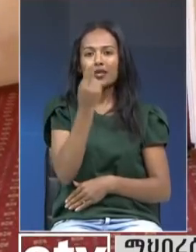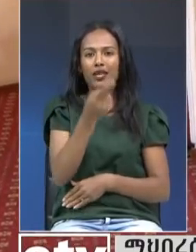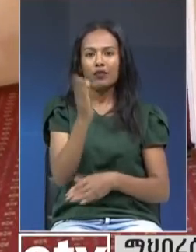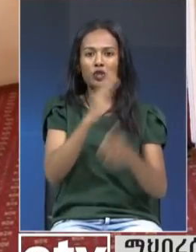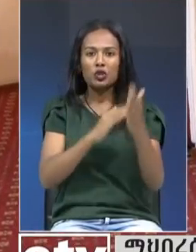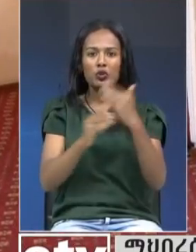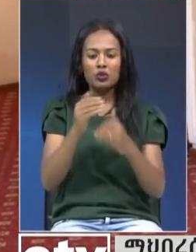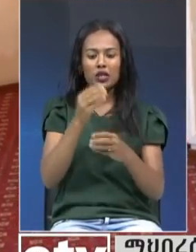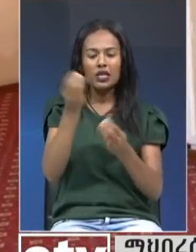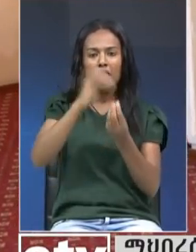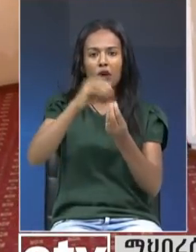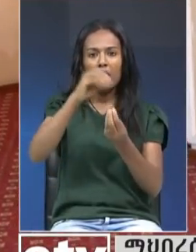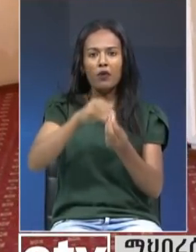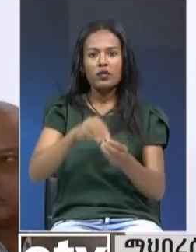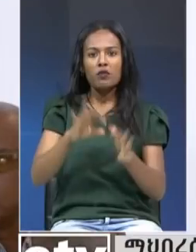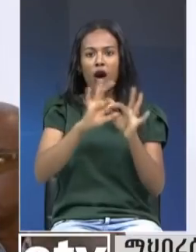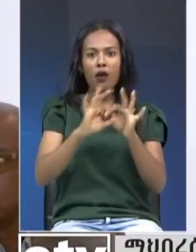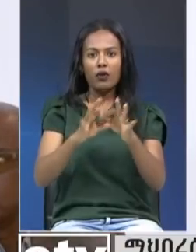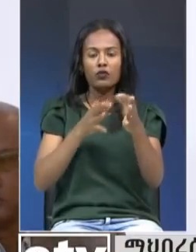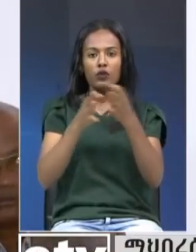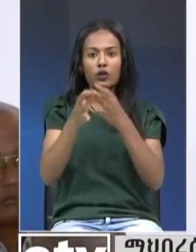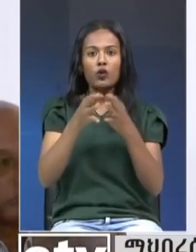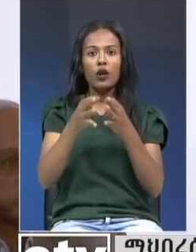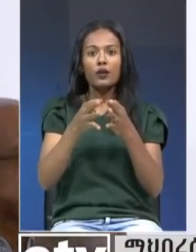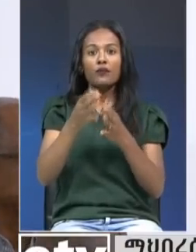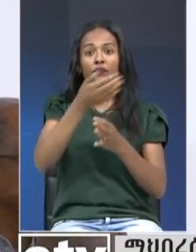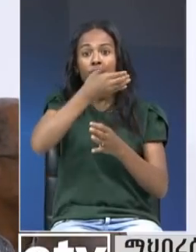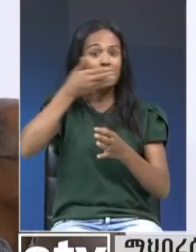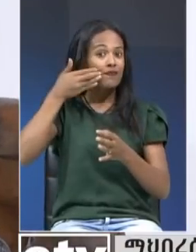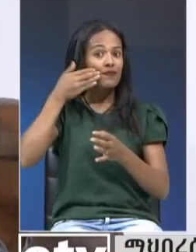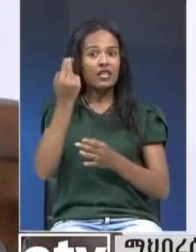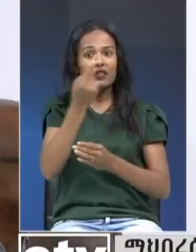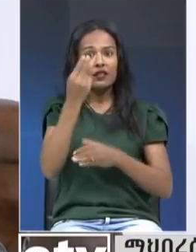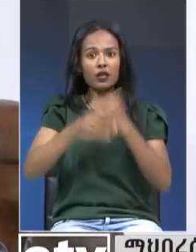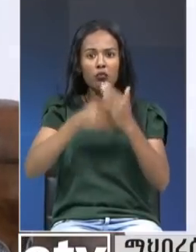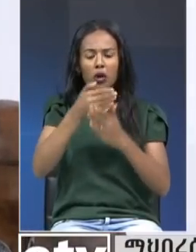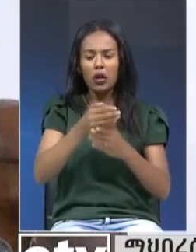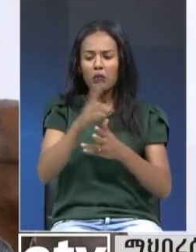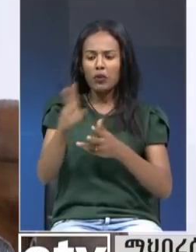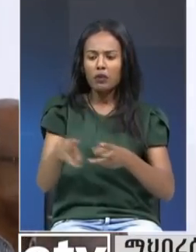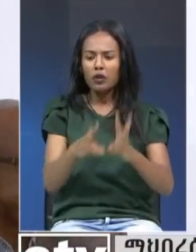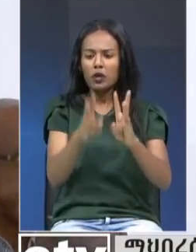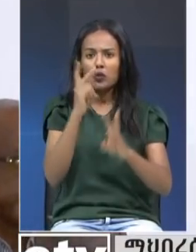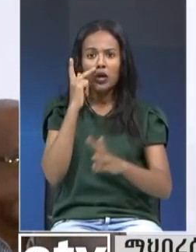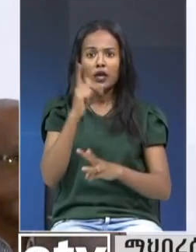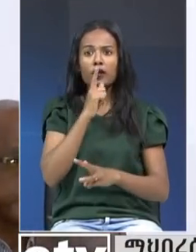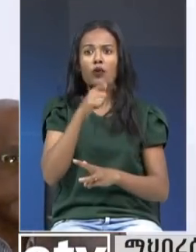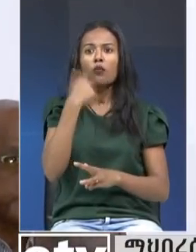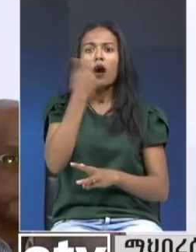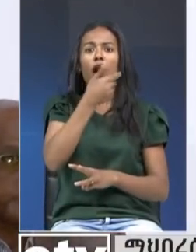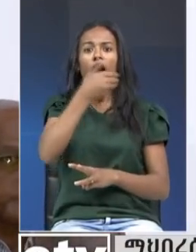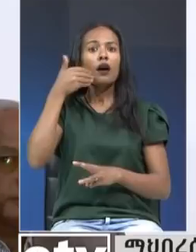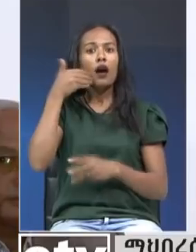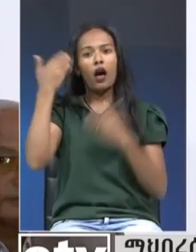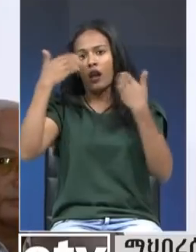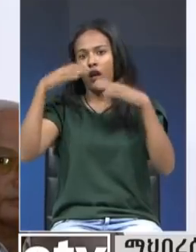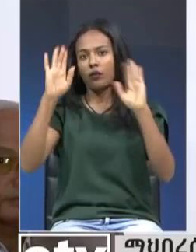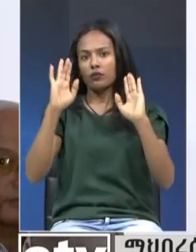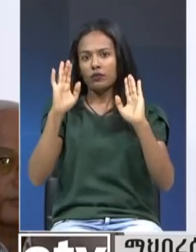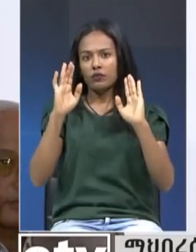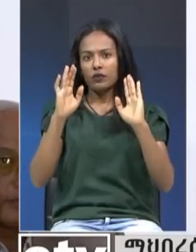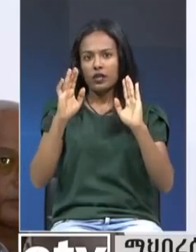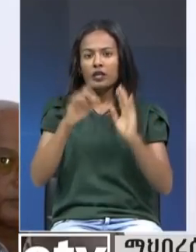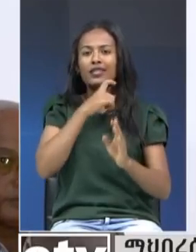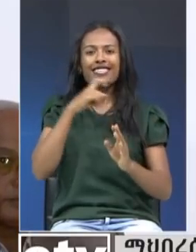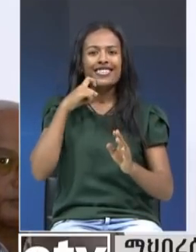ችግሩን እንደሚያባብስም ማህበራቱ ገልጸዋል። ጭንብል ከተጠቀምን በኋላ በየሜዳው እያየን ነው። ከተጠቀምን ማን እንደተጠቀመበት አናቅም።